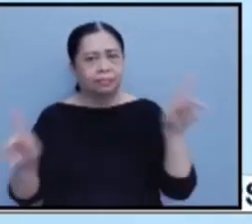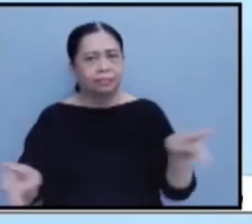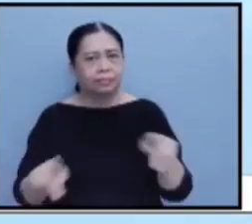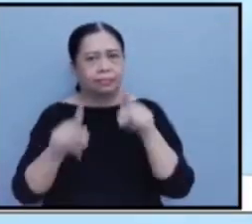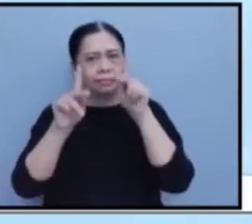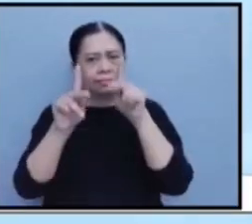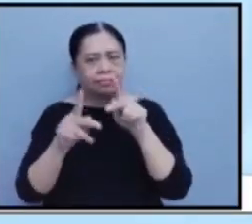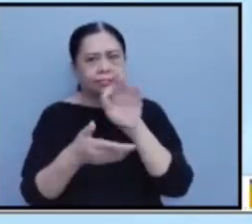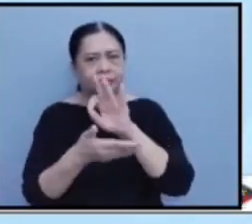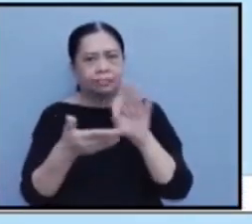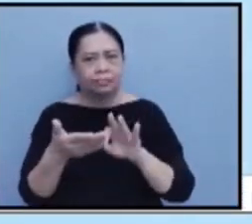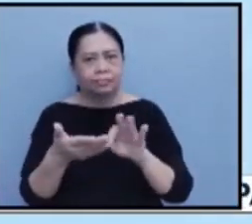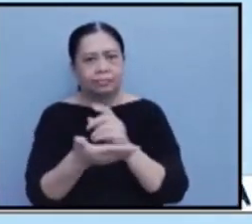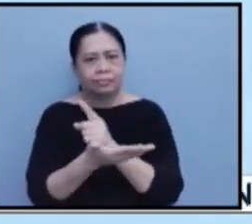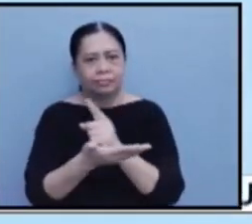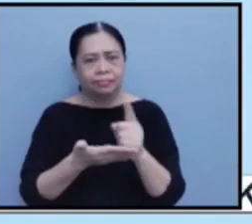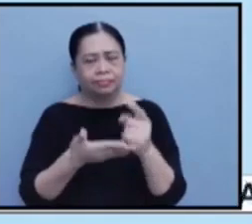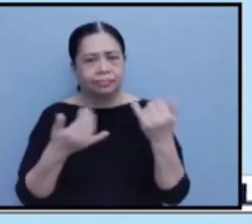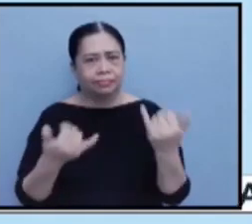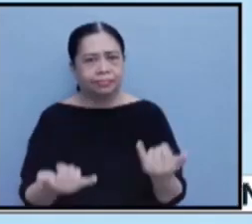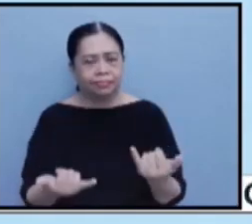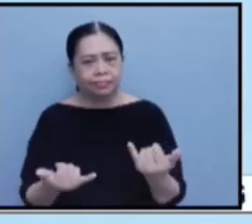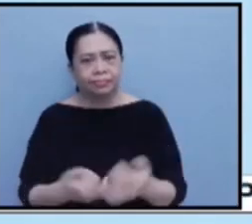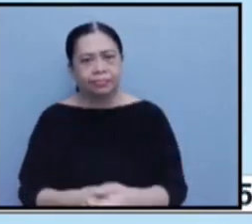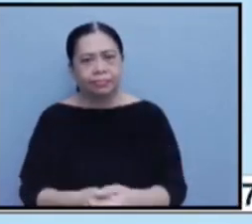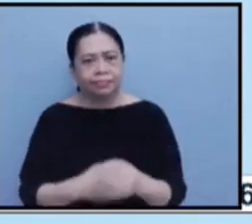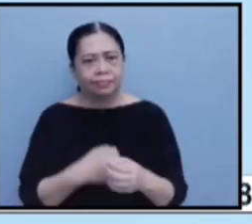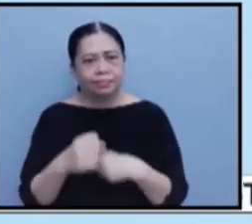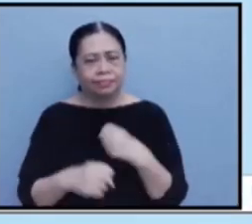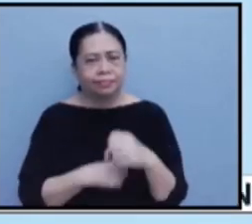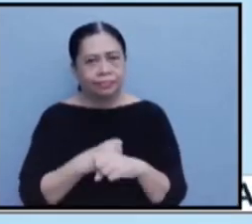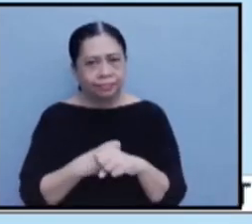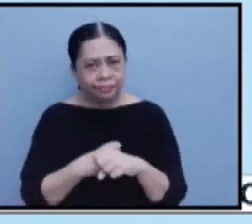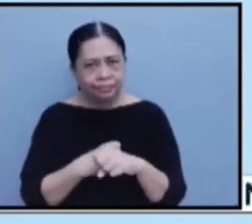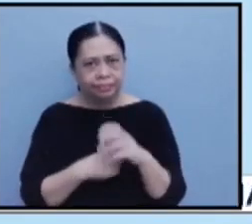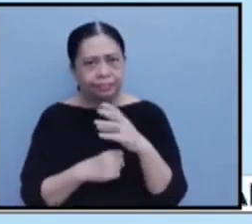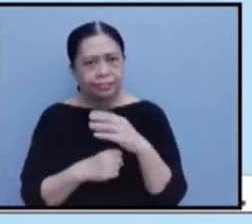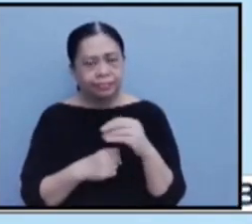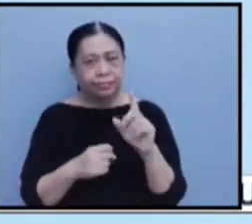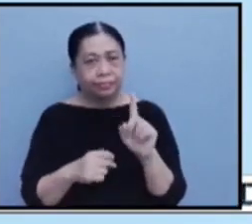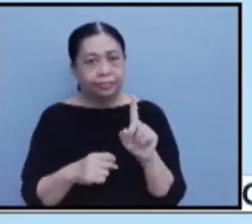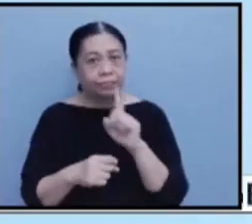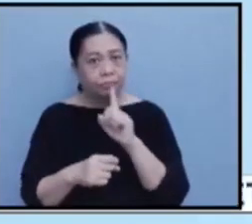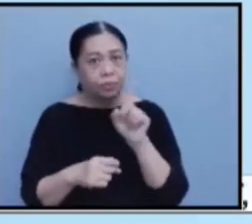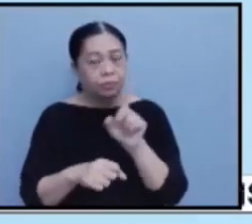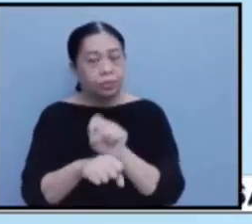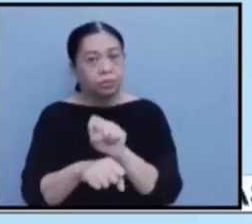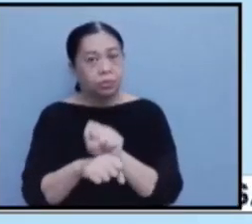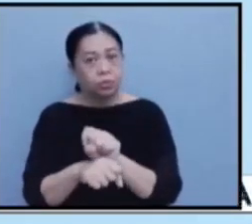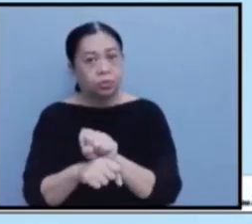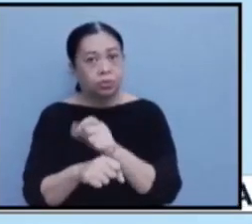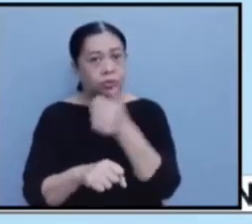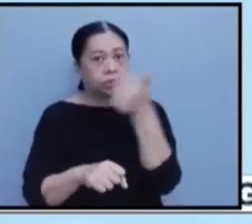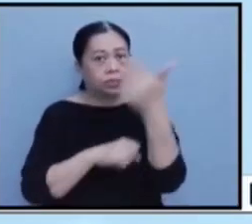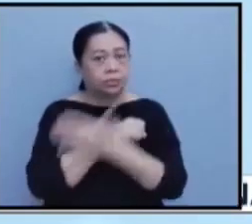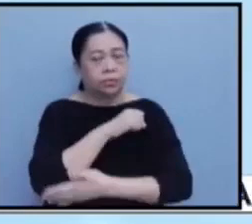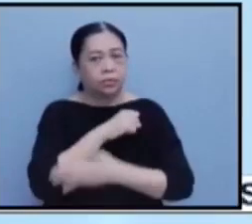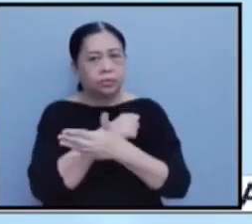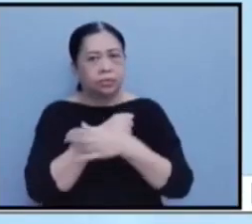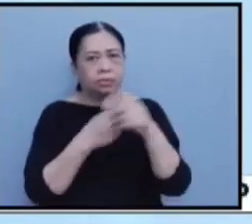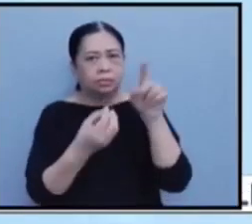Week ngayong taon at ang isa pa sa niyang trabaho sa ibang bansa ay na-cancel